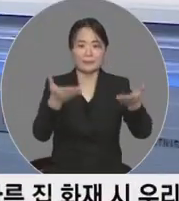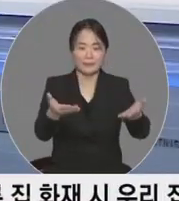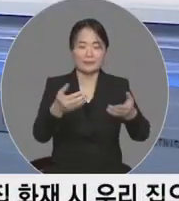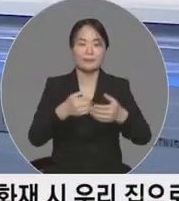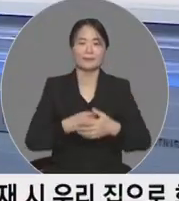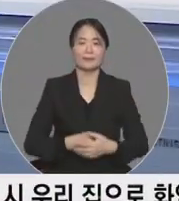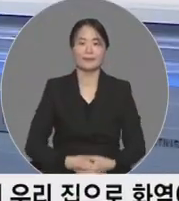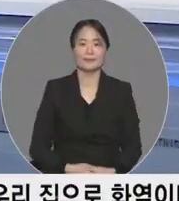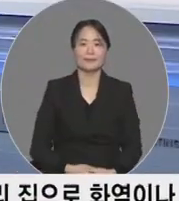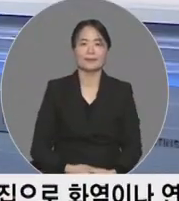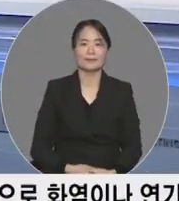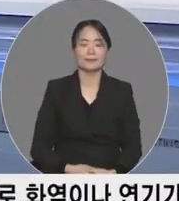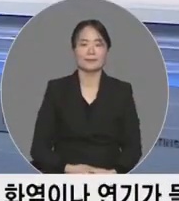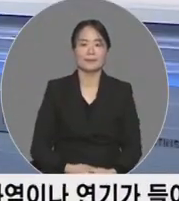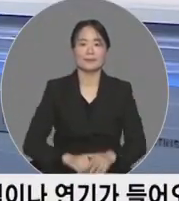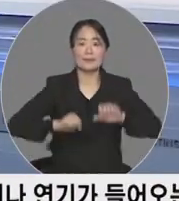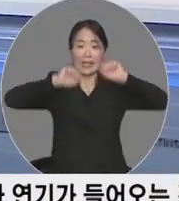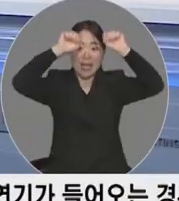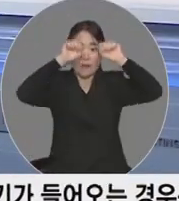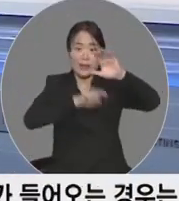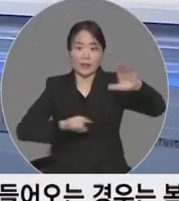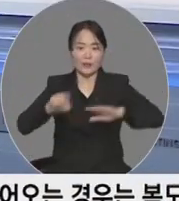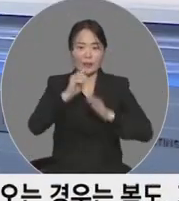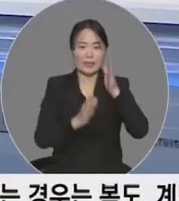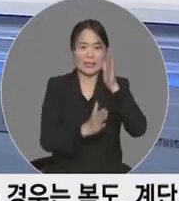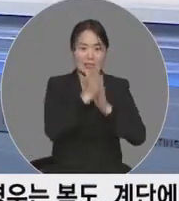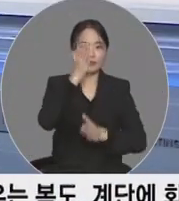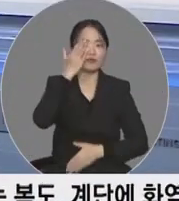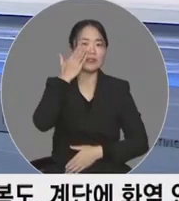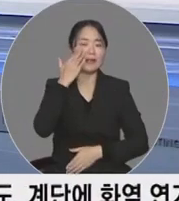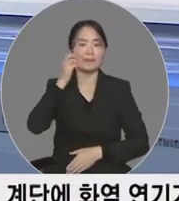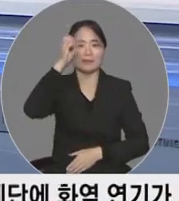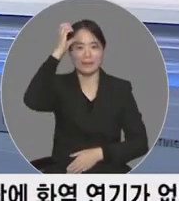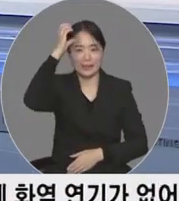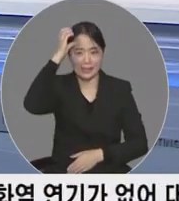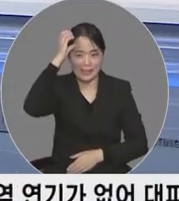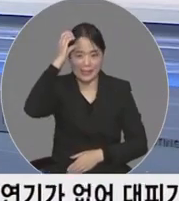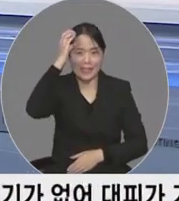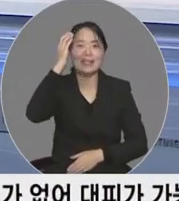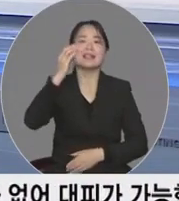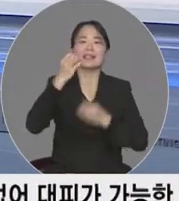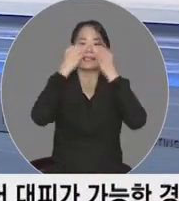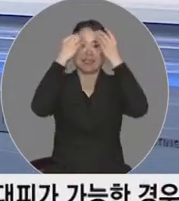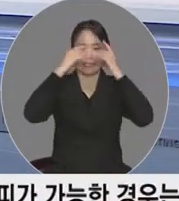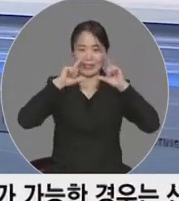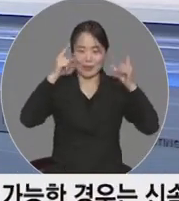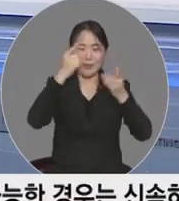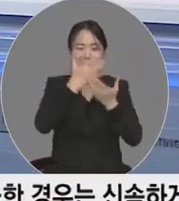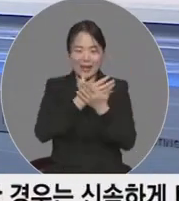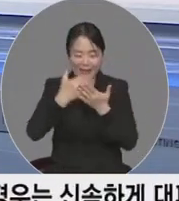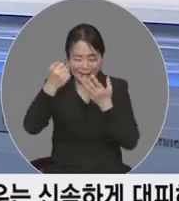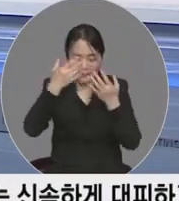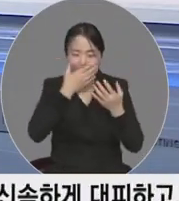예, 체육선진도시 울산 기대 한번 해보겠습니다. 회장님 새해 복 많이 받으십시오. 감사합니다. 예, 새해 복 많이 받으세요.